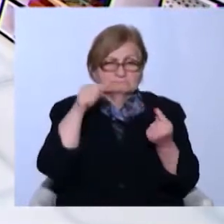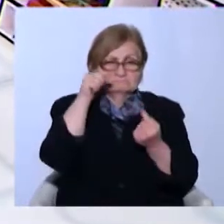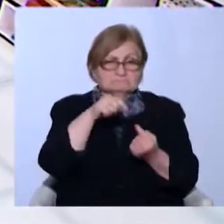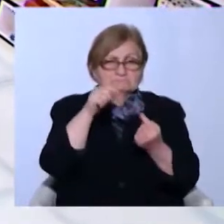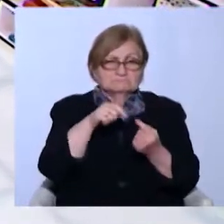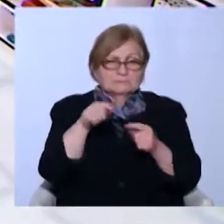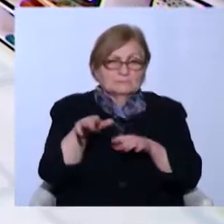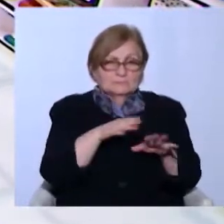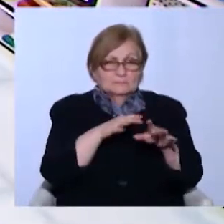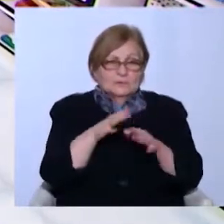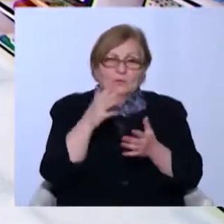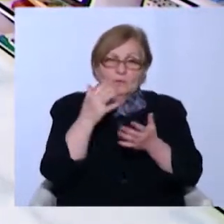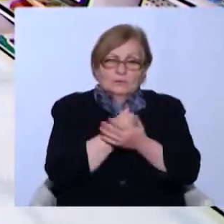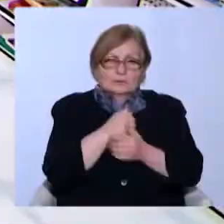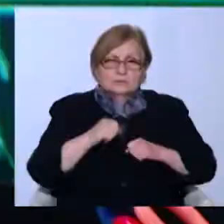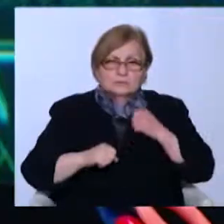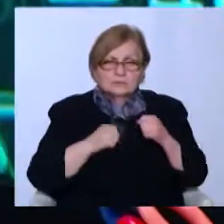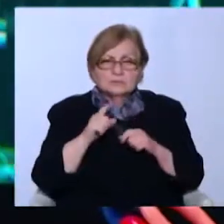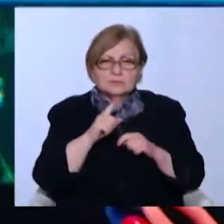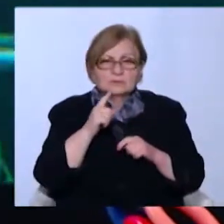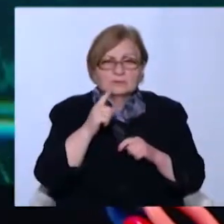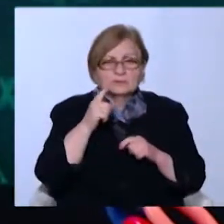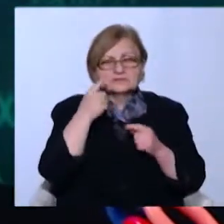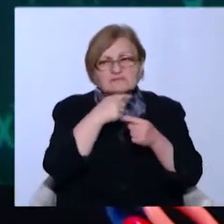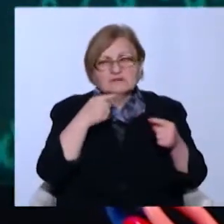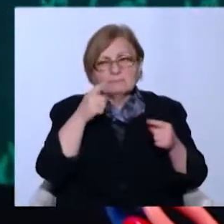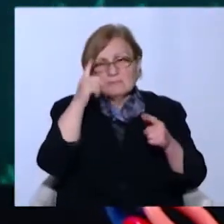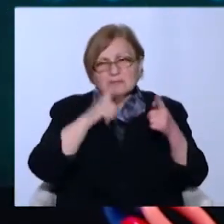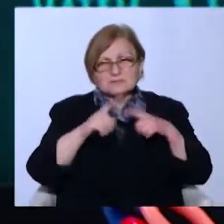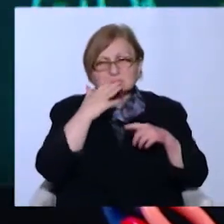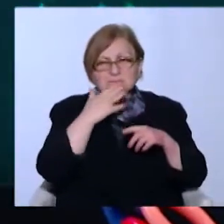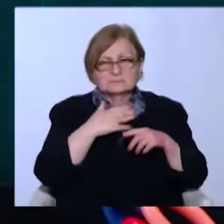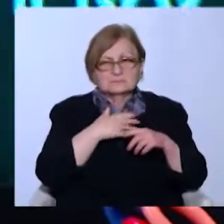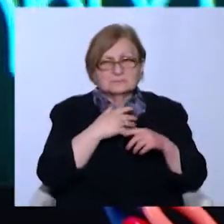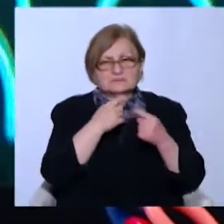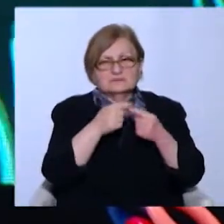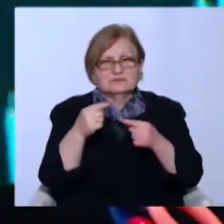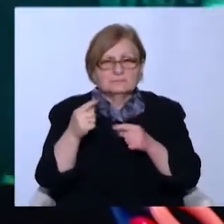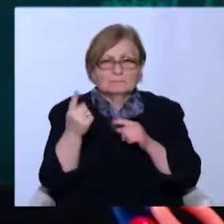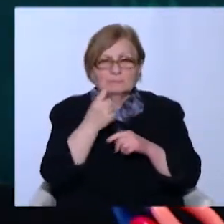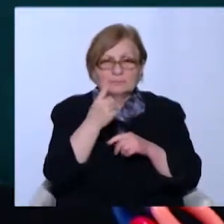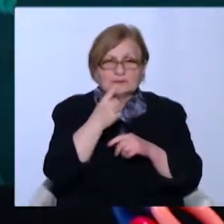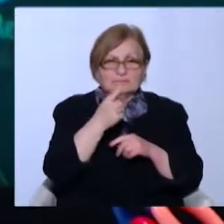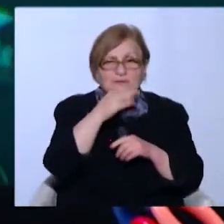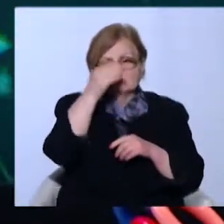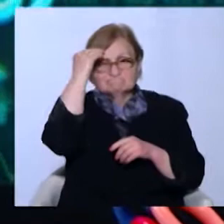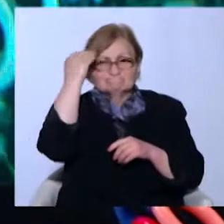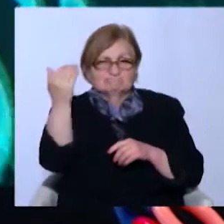შესაბამისი ფუნქციის ფორმულის საპოვნელად სხვადასხვა მასშტაბლებები ორ იდეას გვთავაზობენ მოკლედ. პირველი არის ასეთი,